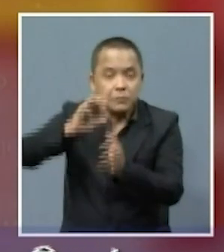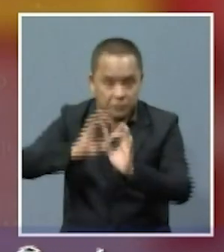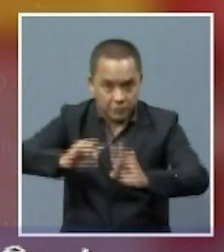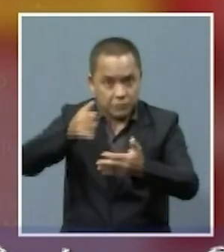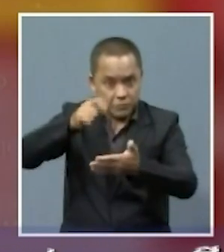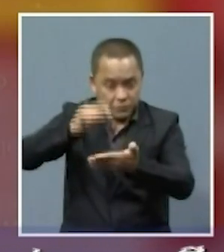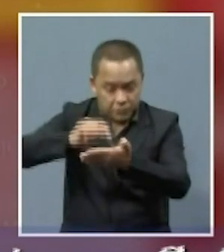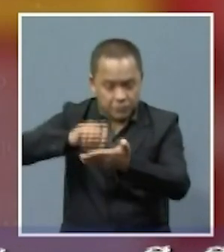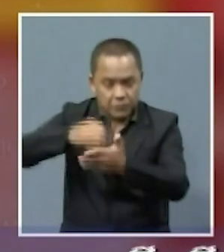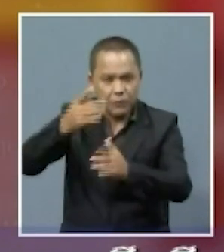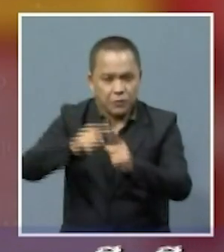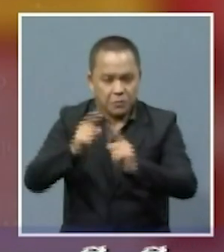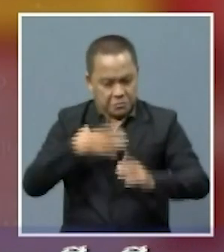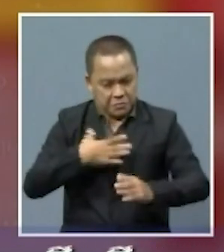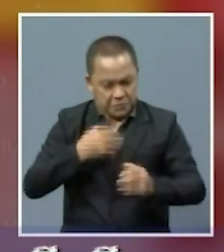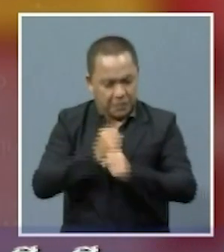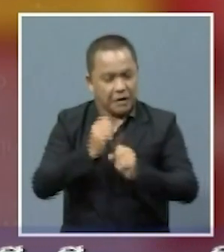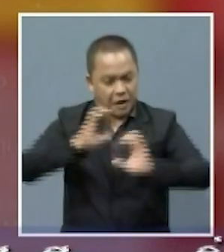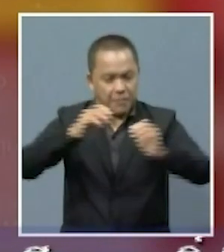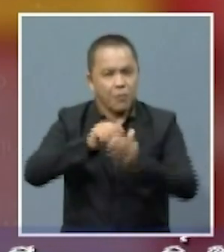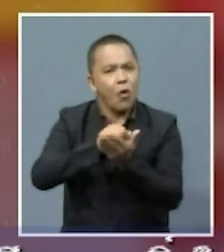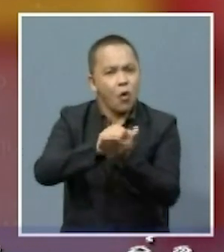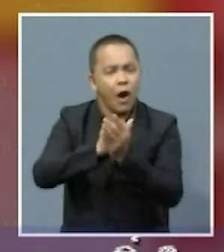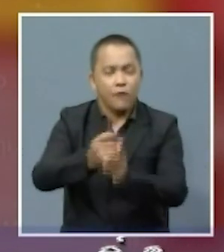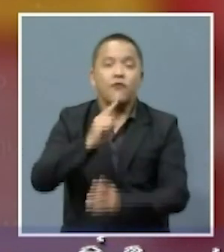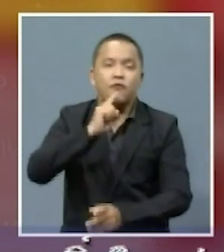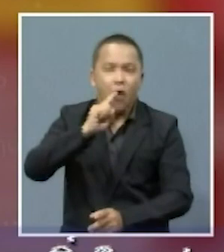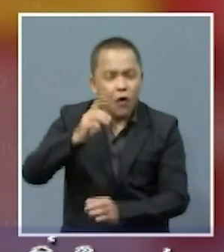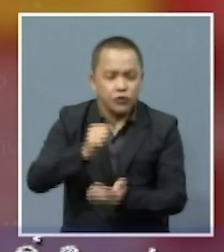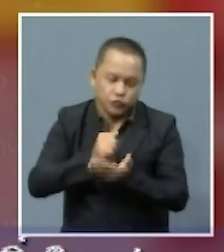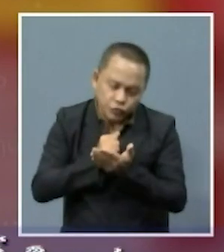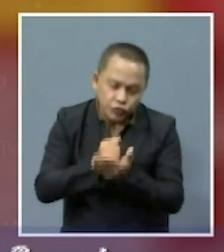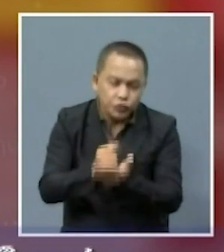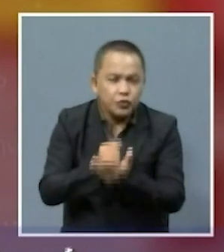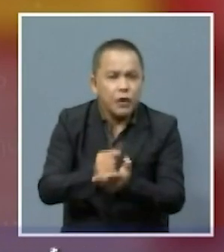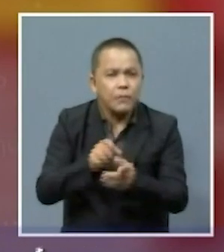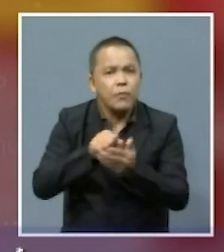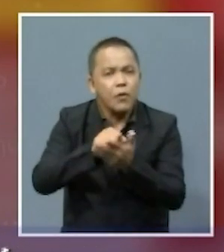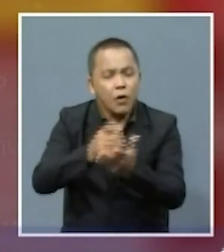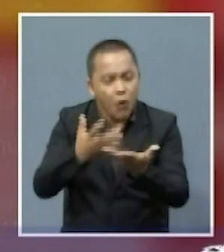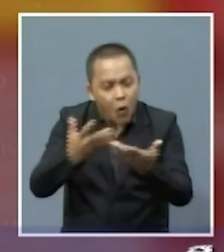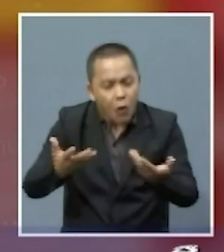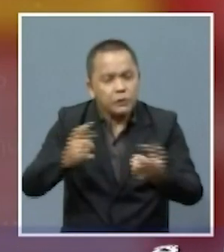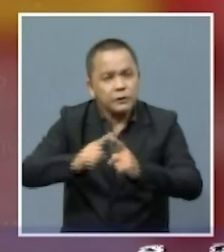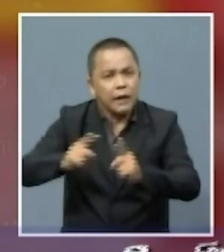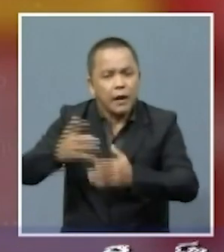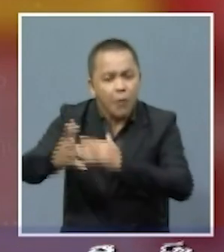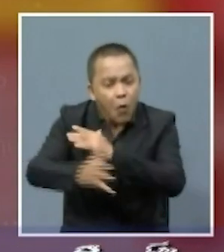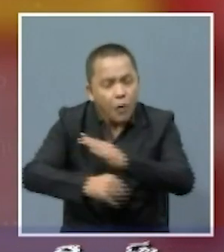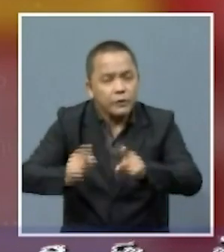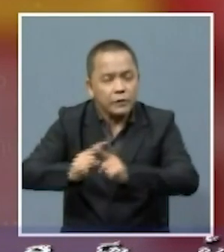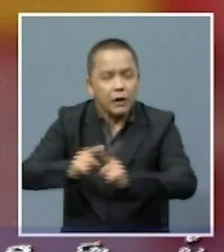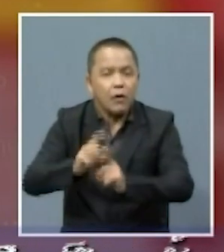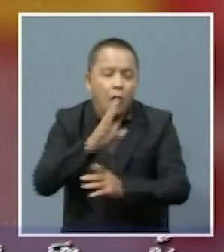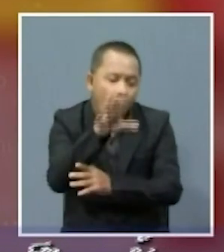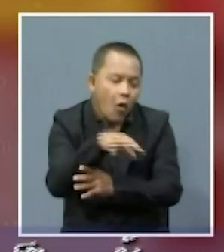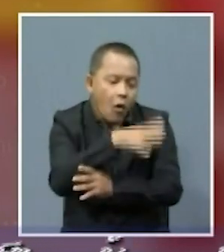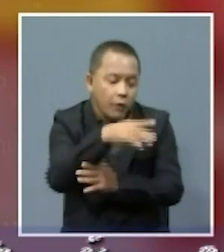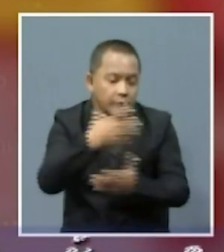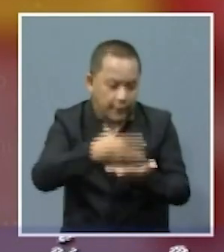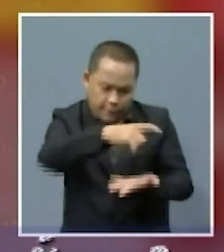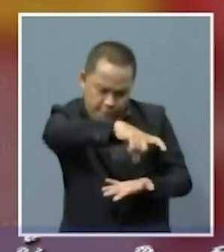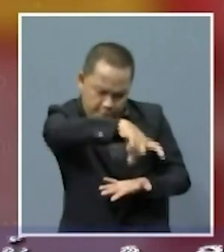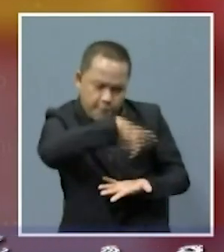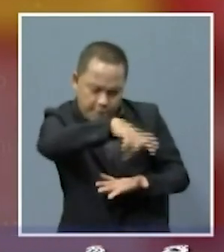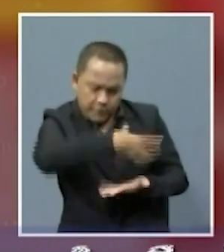สำคัญก็อ้างเป็นหน่วยงานของรัฐเปิดบริการรับแจ้งความหรือให้ความช่วยเหลือในการติดตามทรัพย์สินจากคนร้ายจากนั้นหลอกลวงให้เหยื่อโ